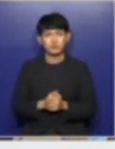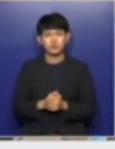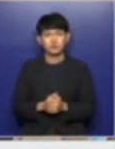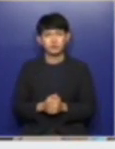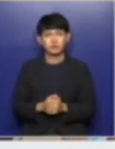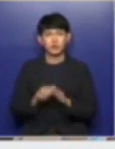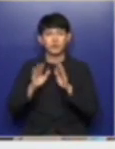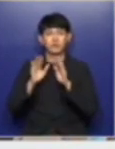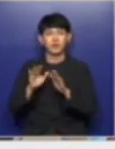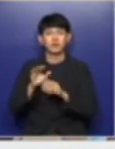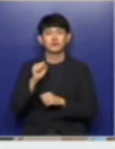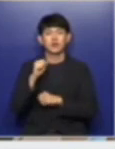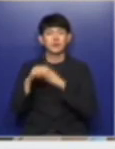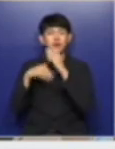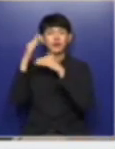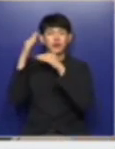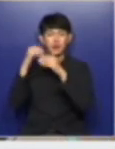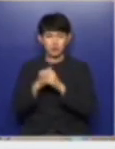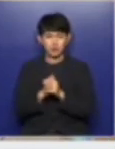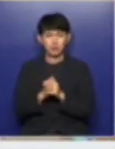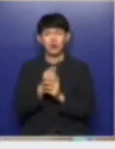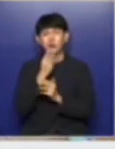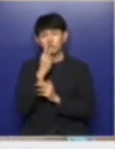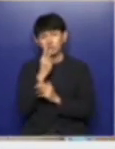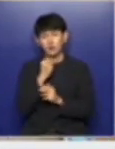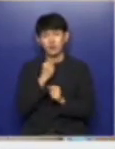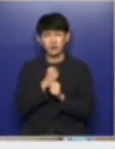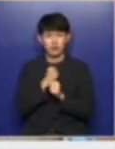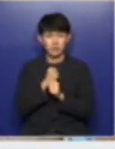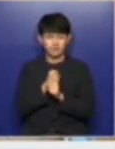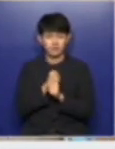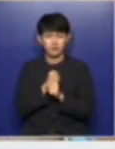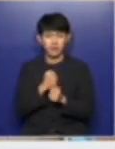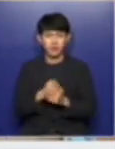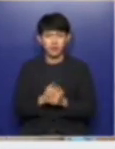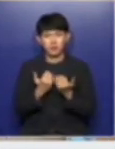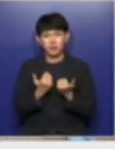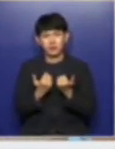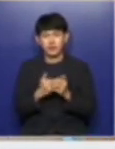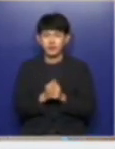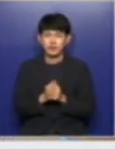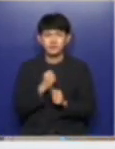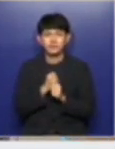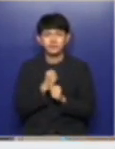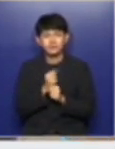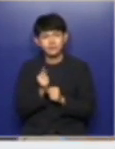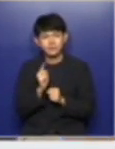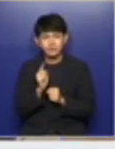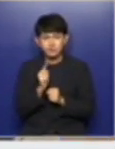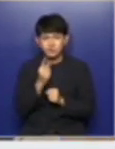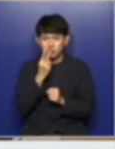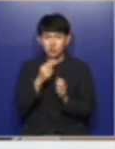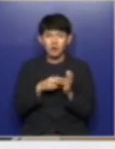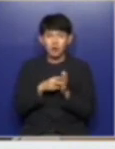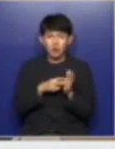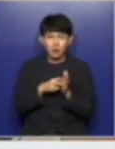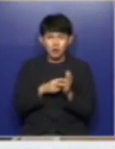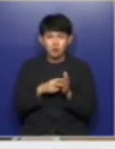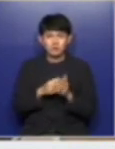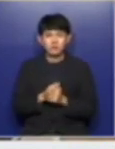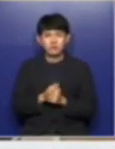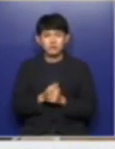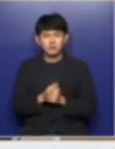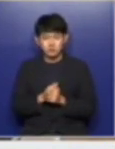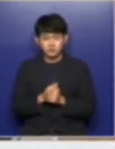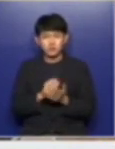ากทางสภาพัฒน์ไปนะครับว่าสิ่งที่มันเกิดขึ้นแล้วเนี่ยอะไรที่มันเป็นจุดอ่อนก็ควรจะเอา